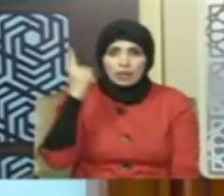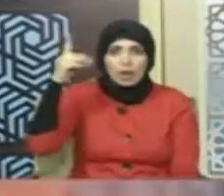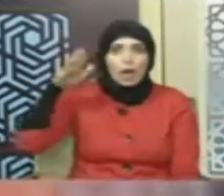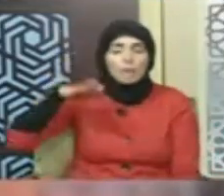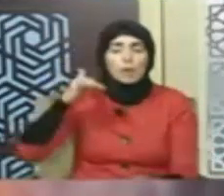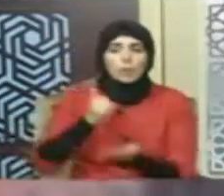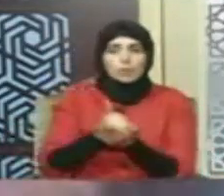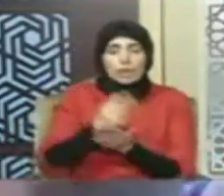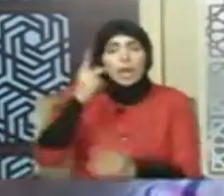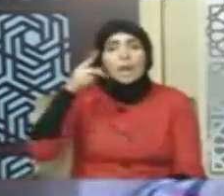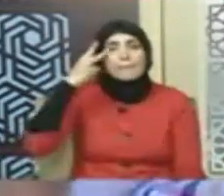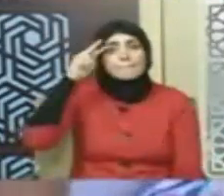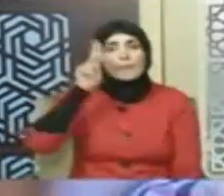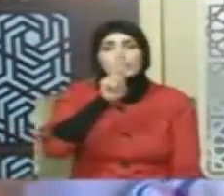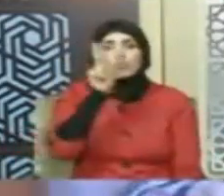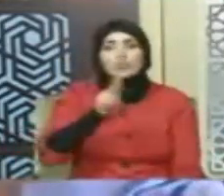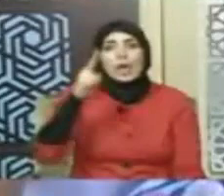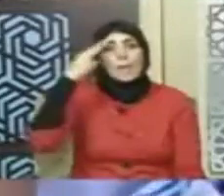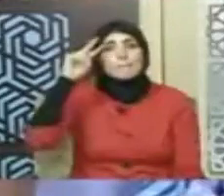لمن الملك اليوم؟